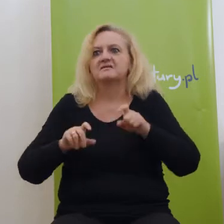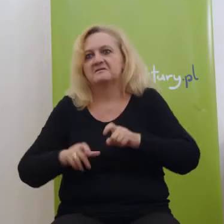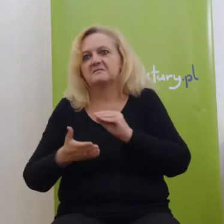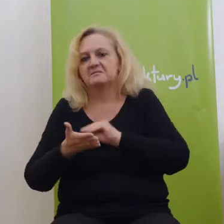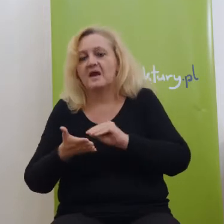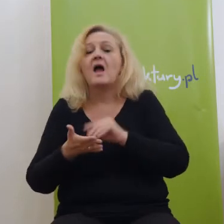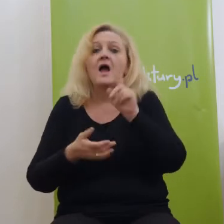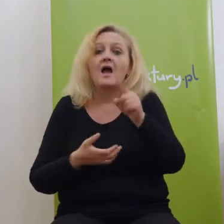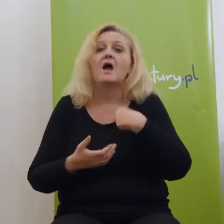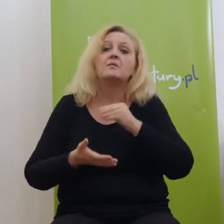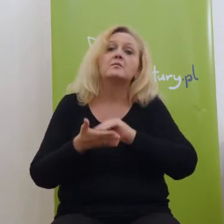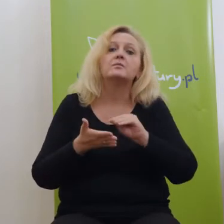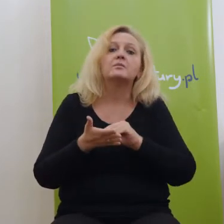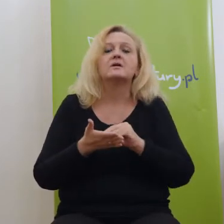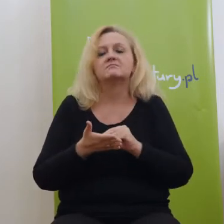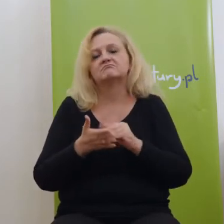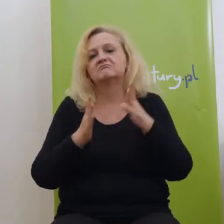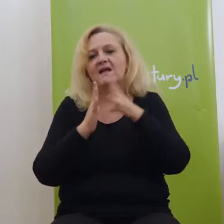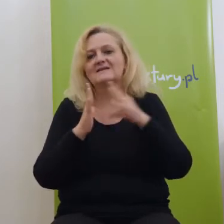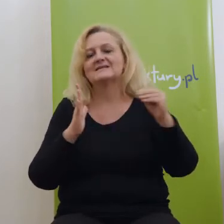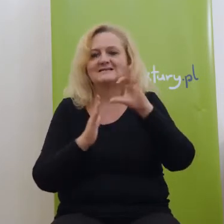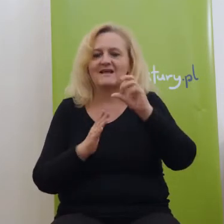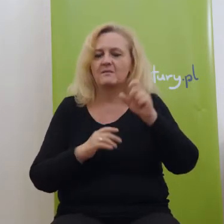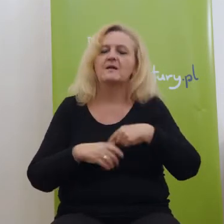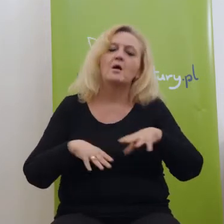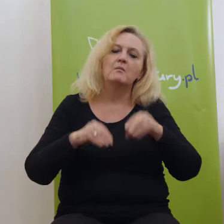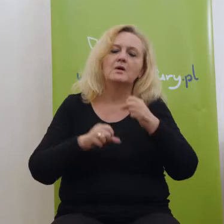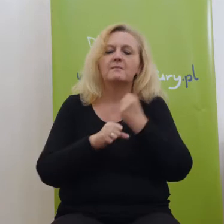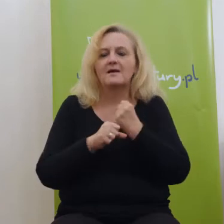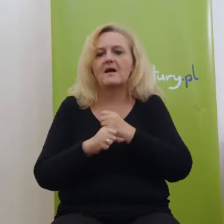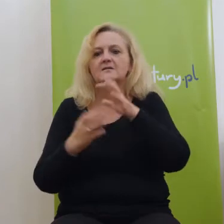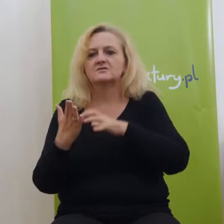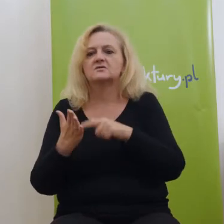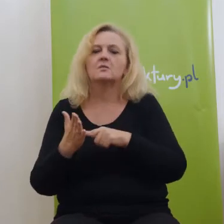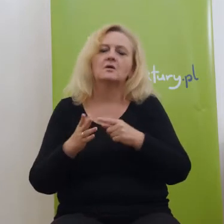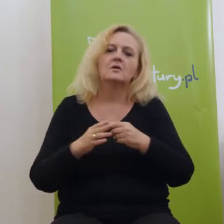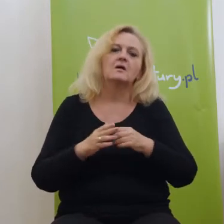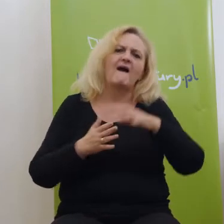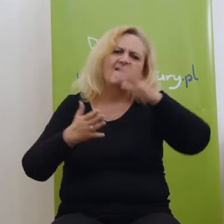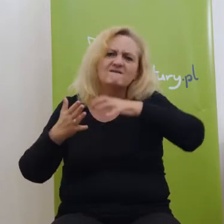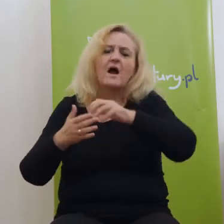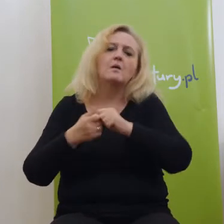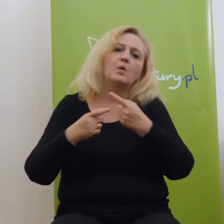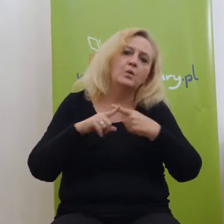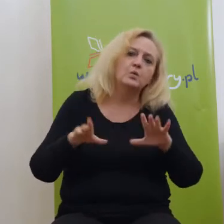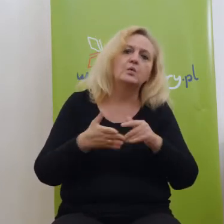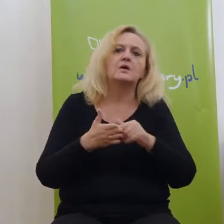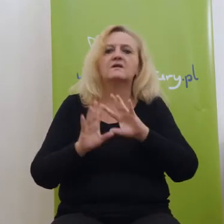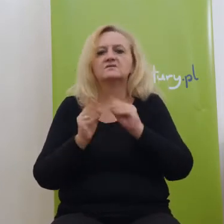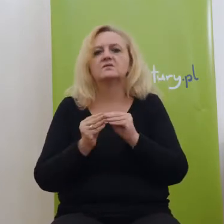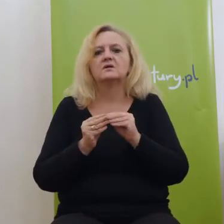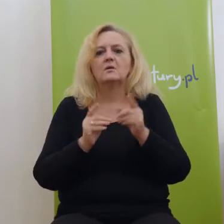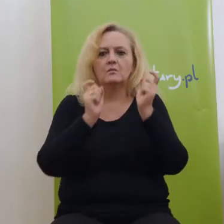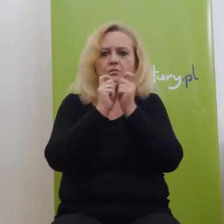W takim stopniu, że piszę sobie jakiś tam schemat, jak siadam do pracy nad utworem, krótszym czy dłuższym, to piszę jakiś tam, czy piszę sobie tak, wiesz,